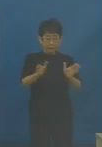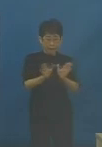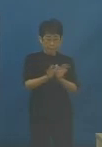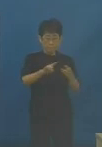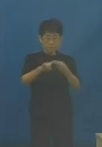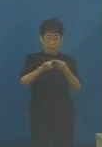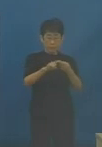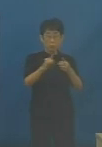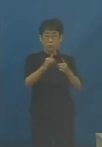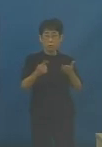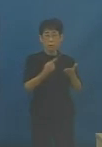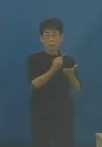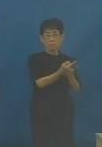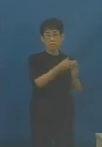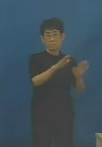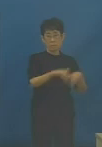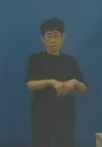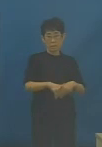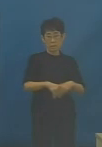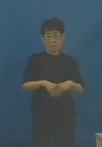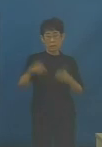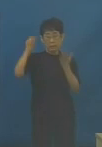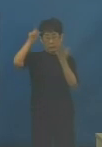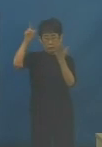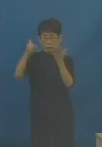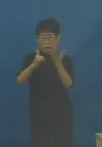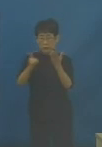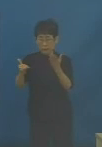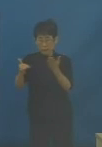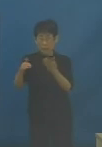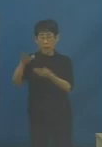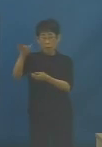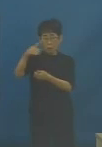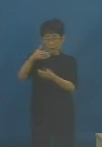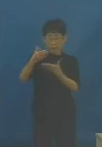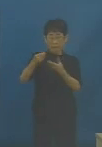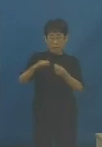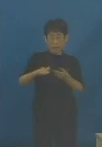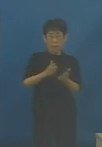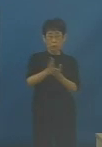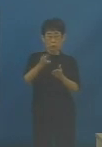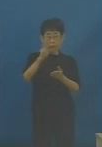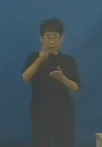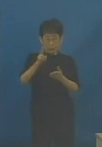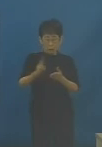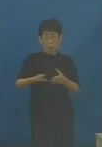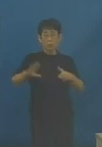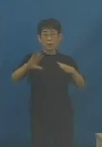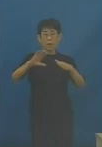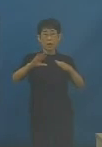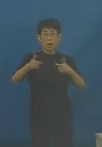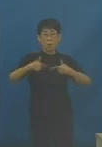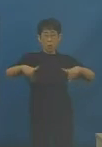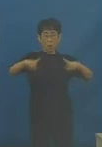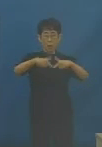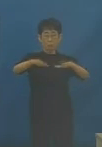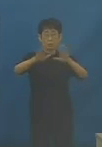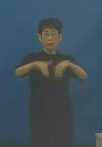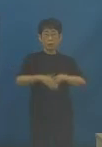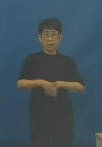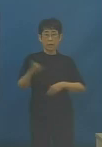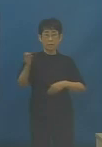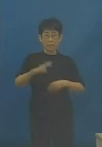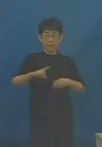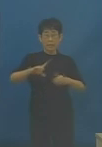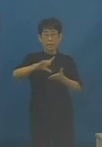者等を招いて分科会のようなフォーラムを開いて、例えば地球温暖化の問題など